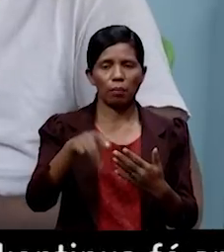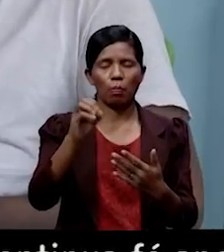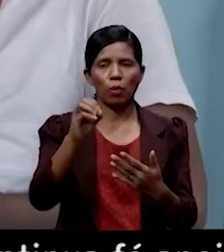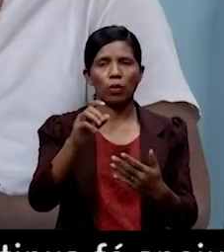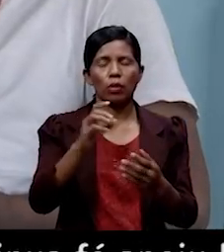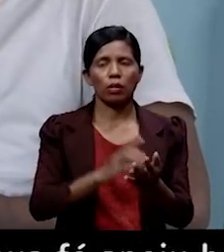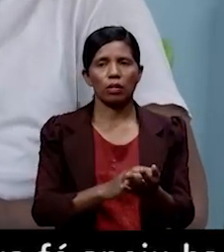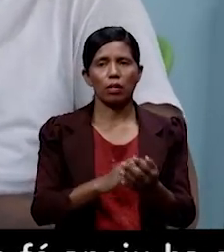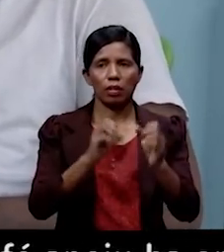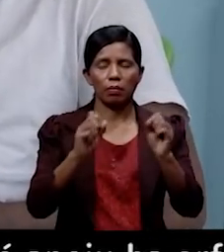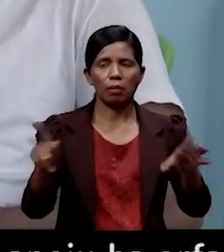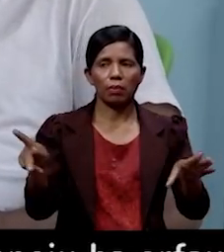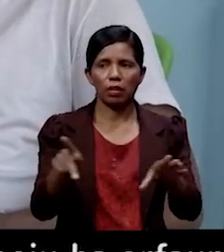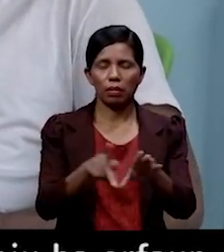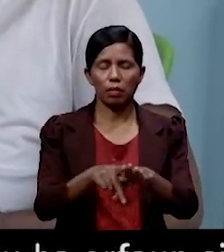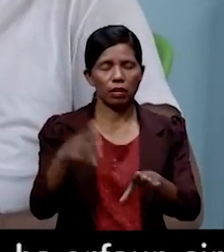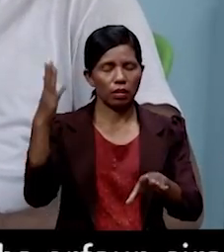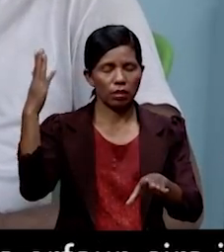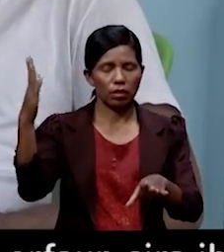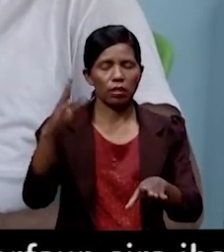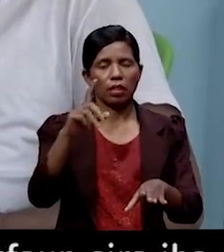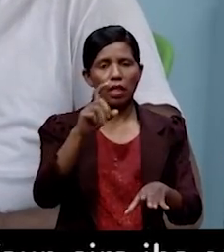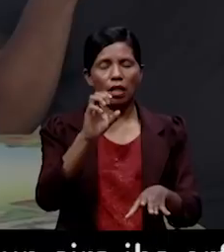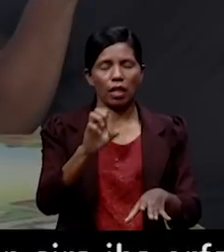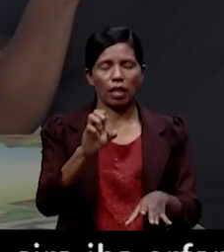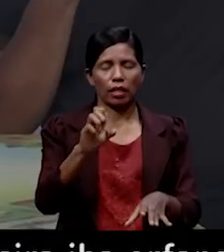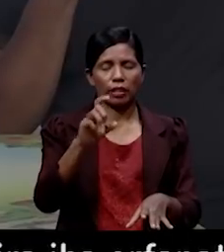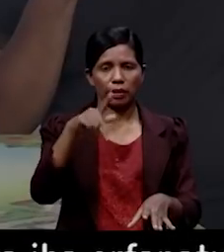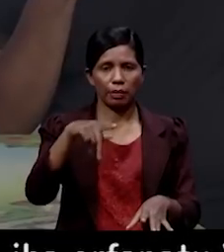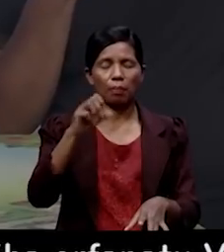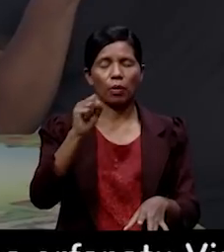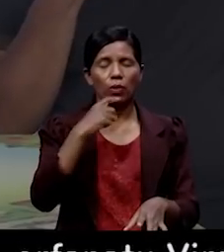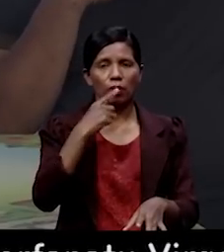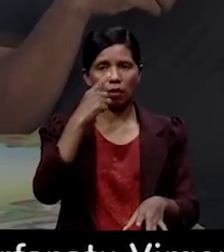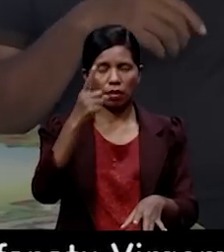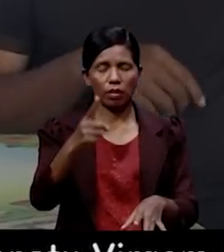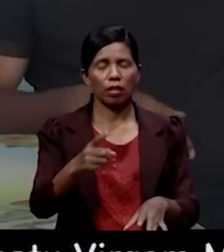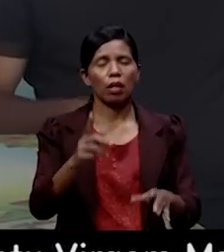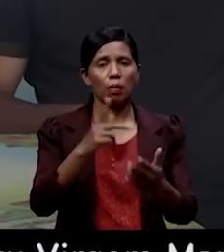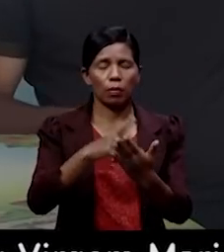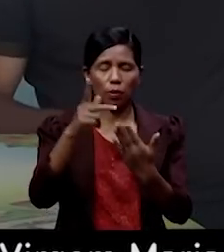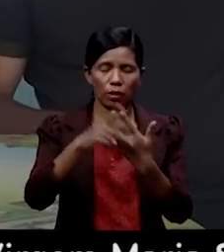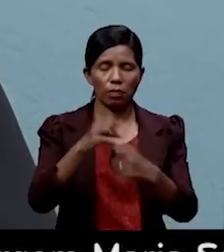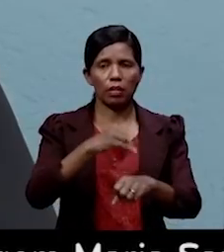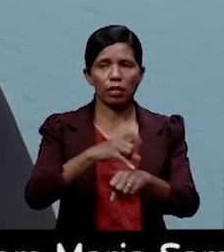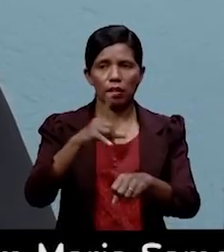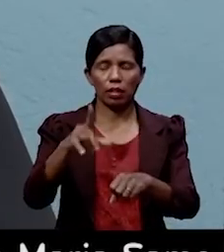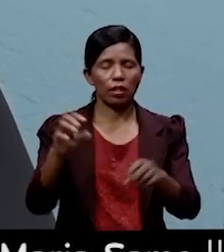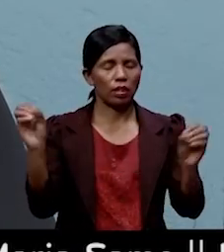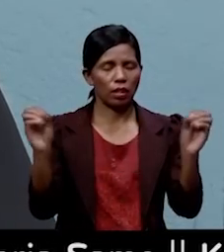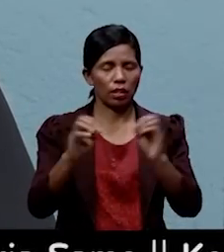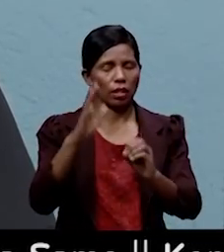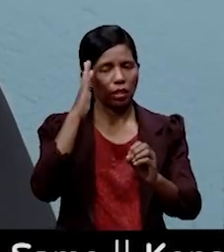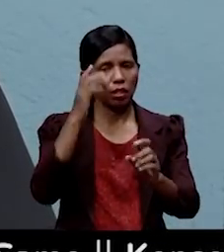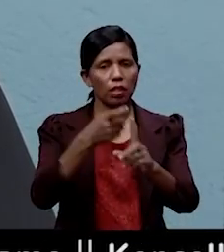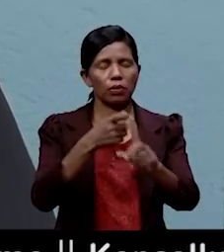Uang sira nebe partisipa ia Expo Dubai. Tamba envolvimento artista sira ba programa internasional ne la ia konyesimento